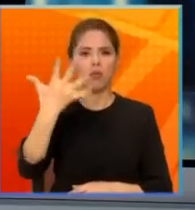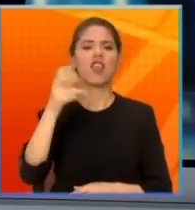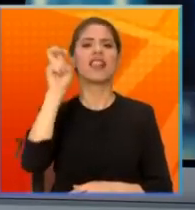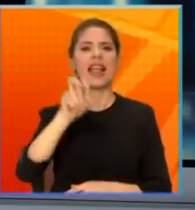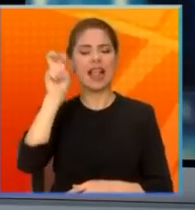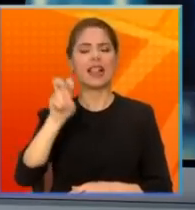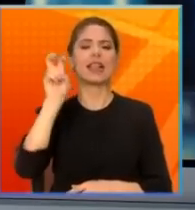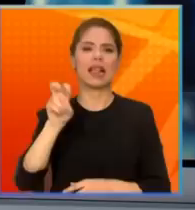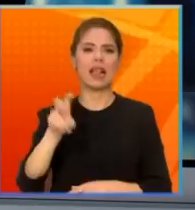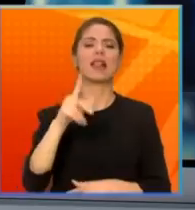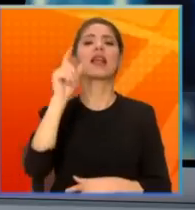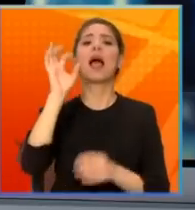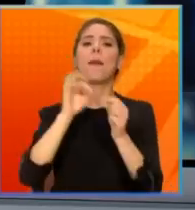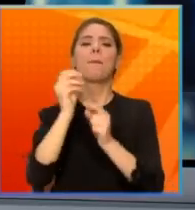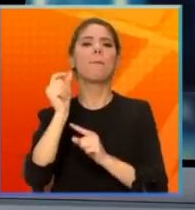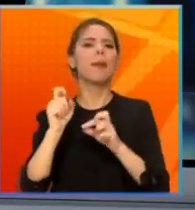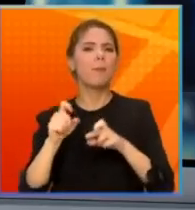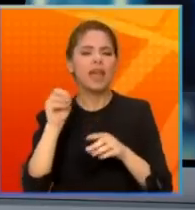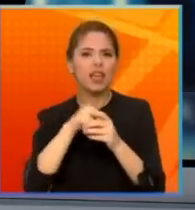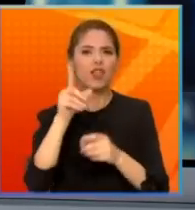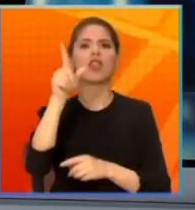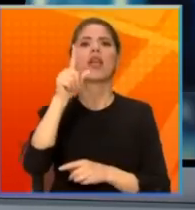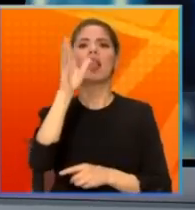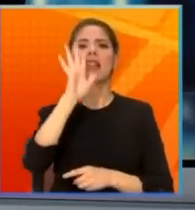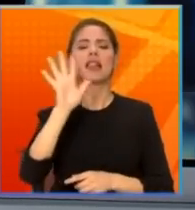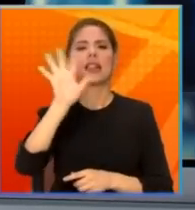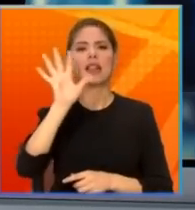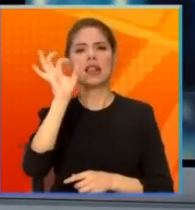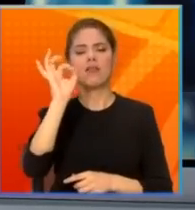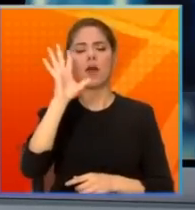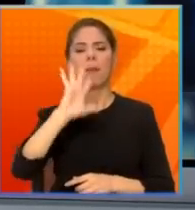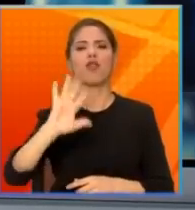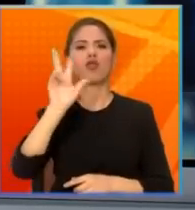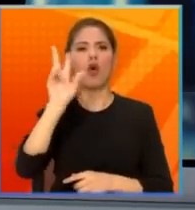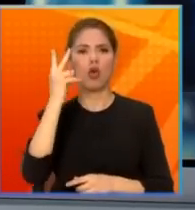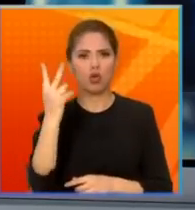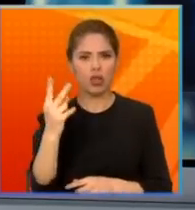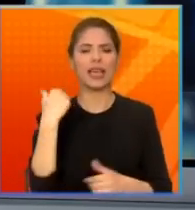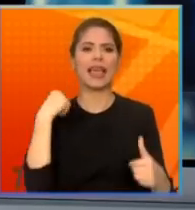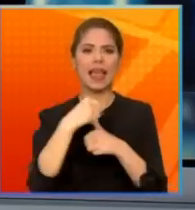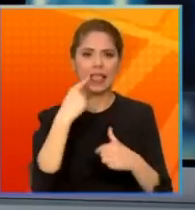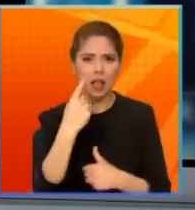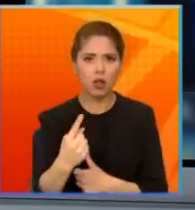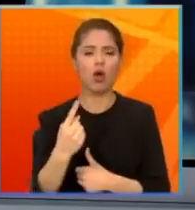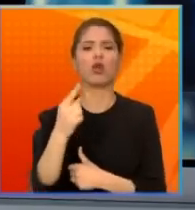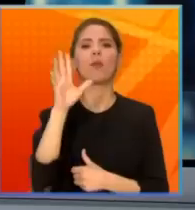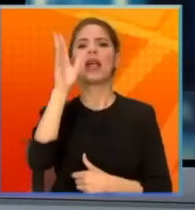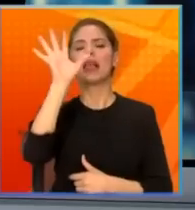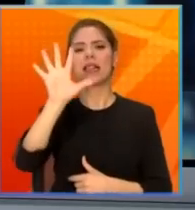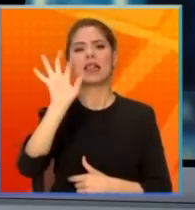BIP için 0532 063 20 20. Tekrar ediyorum numaralarımız WhatsApp